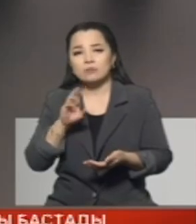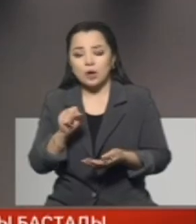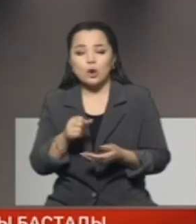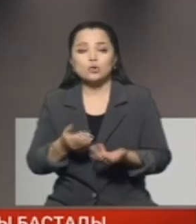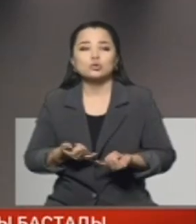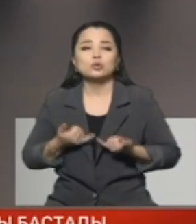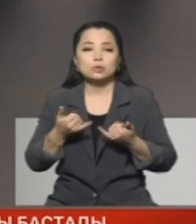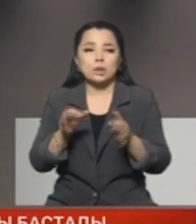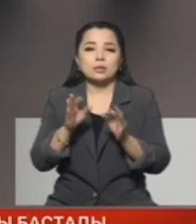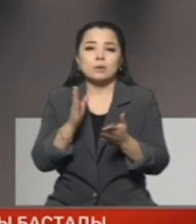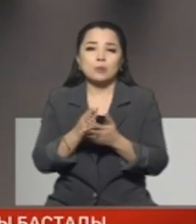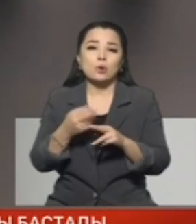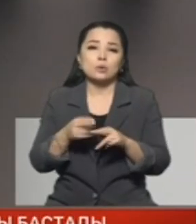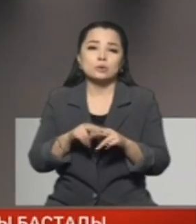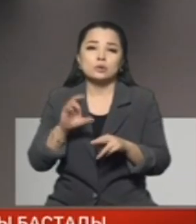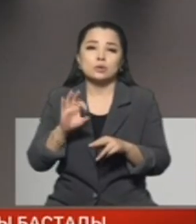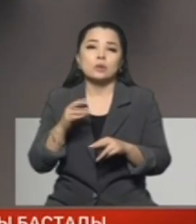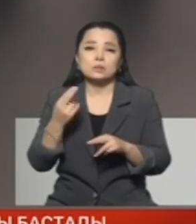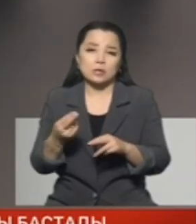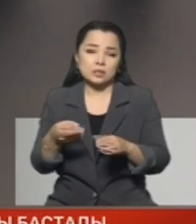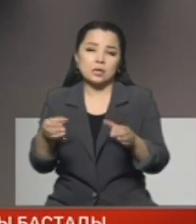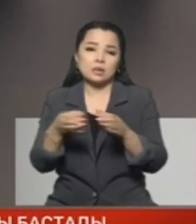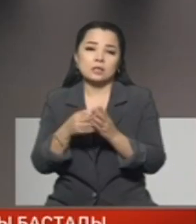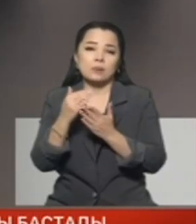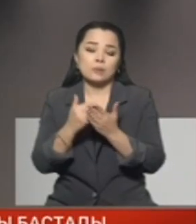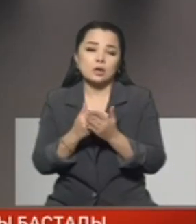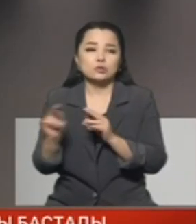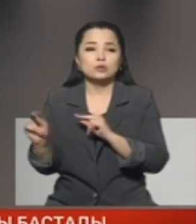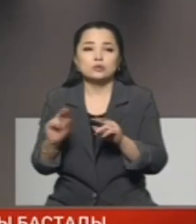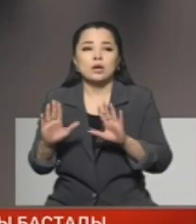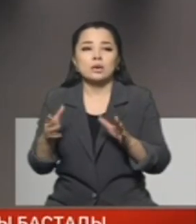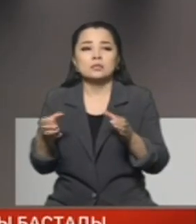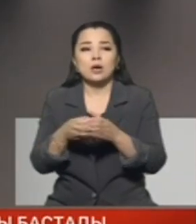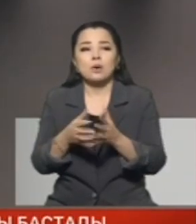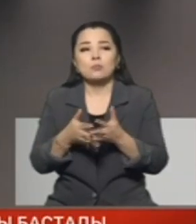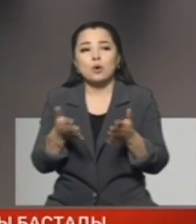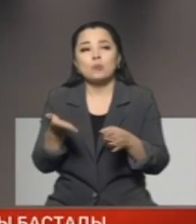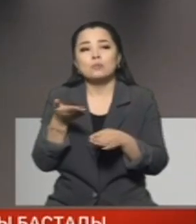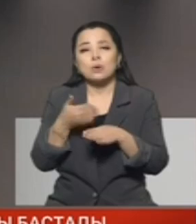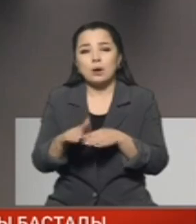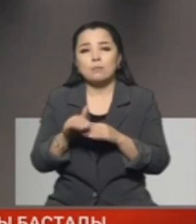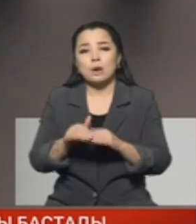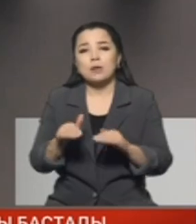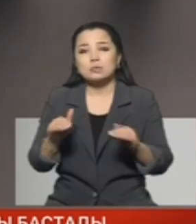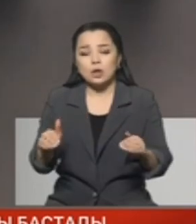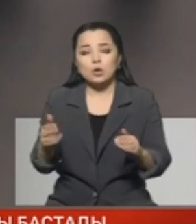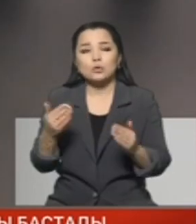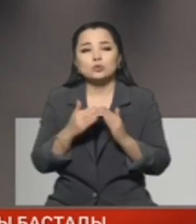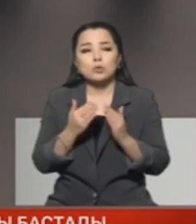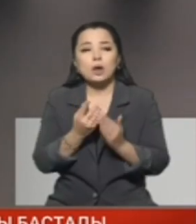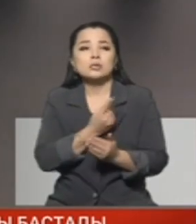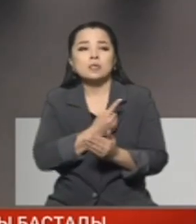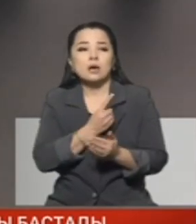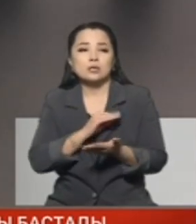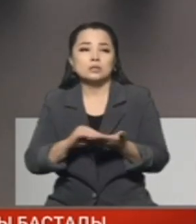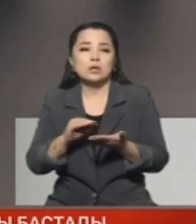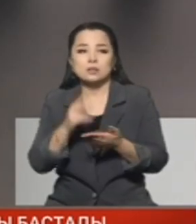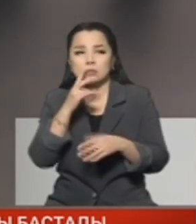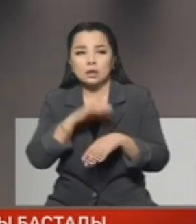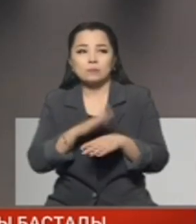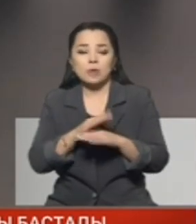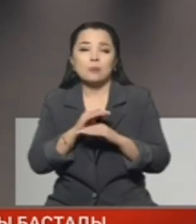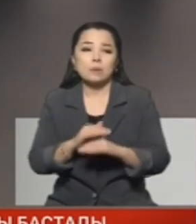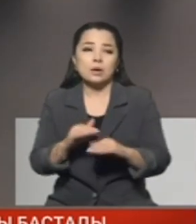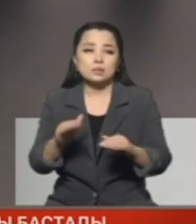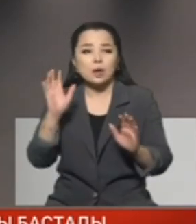ұсыныс білдірді. Ол әлеуметтік желідегі парақшасында қайғылы оқиғалардың басым бөлігінде балалар үйде жалғыз болғанын жазған.